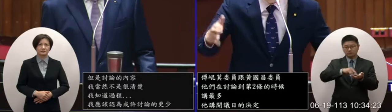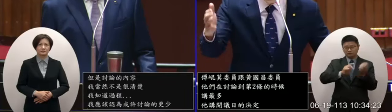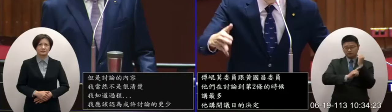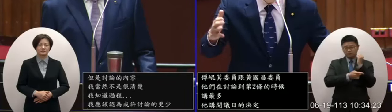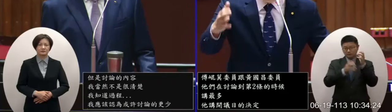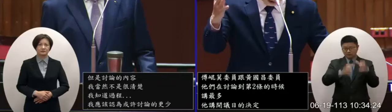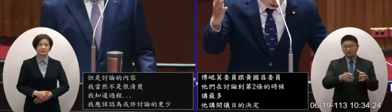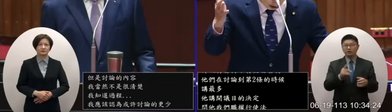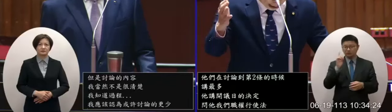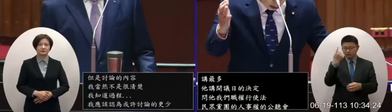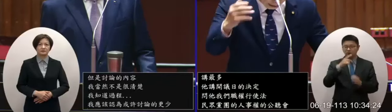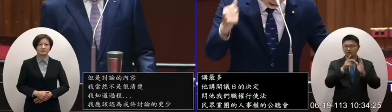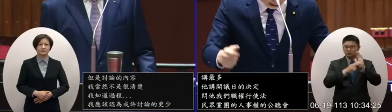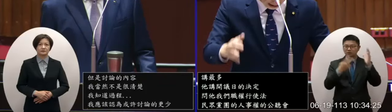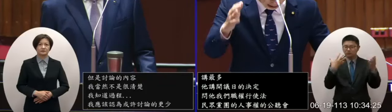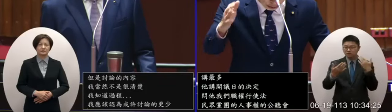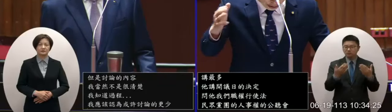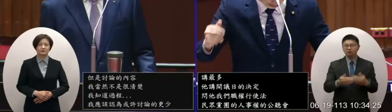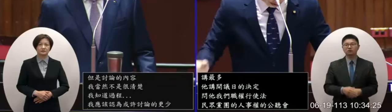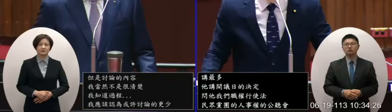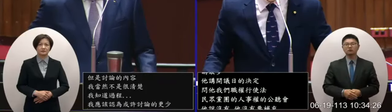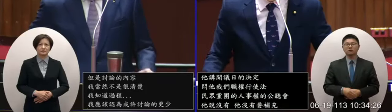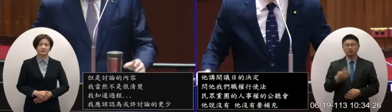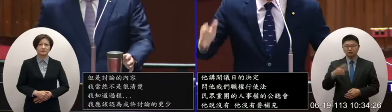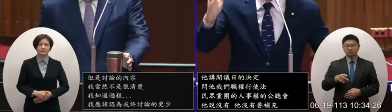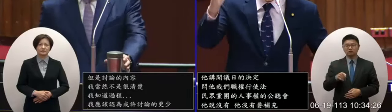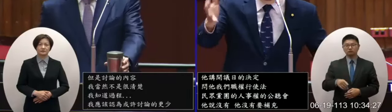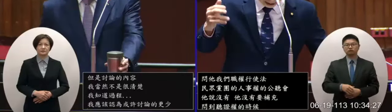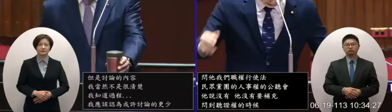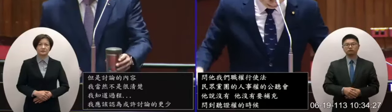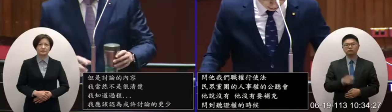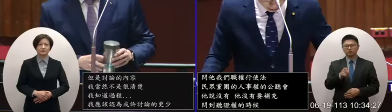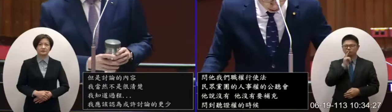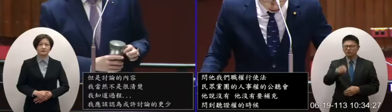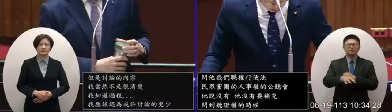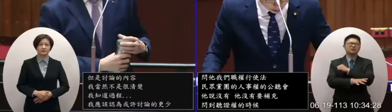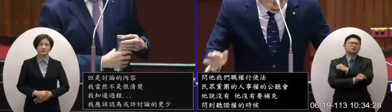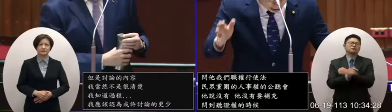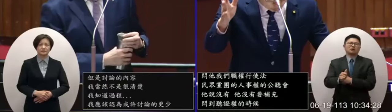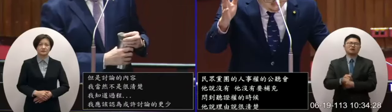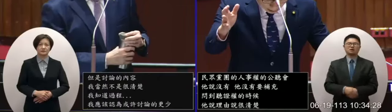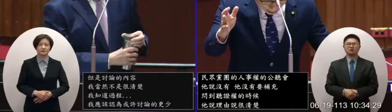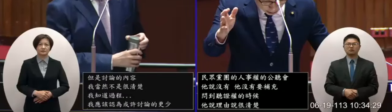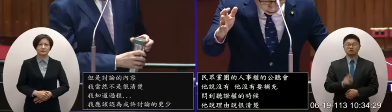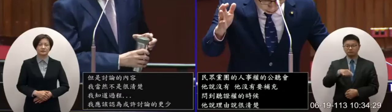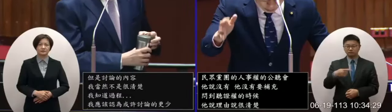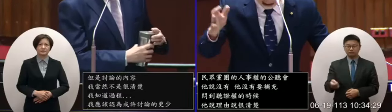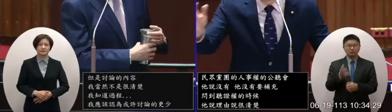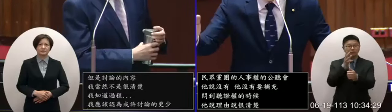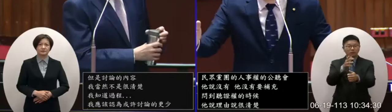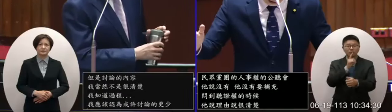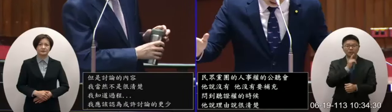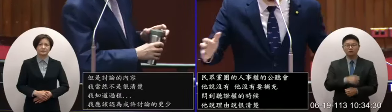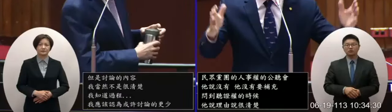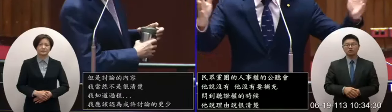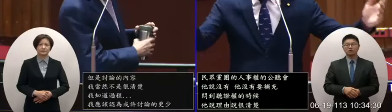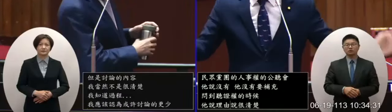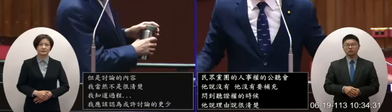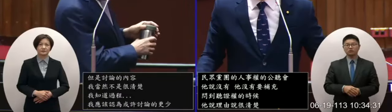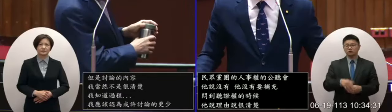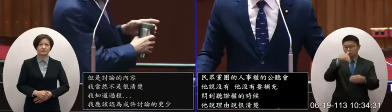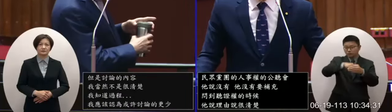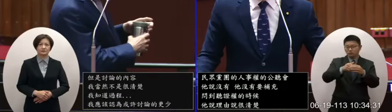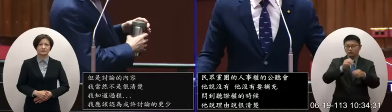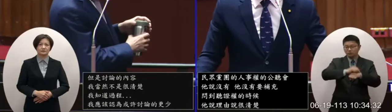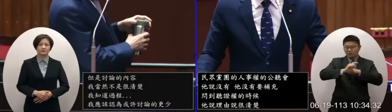后呢没有进入到后来修法完成的政务院长的选举办法，他说这一条很基本，问到了我们呢政务院长的选举办法呢，他也讲很